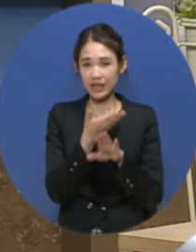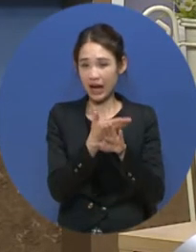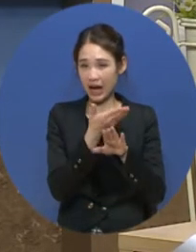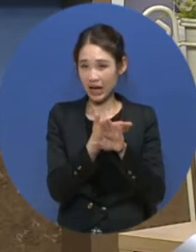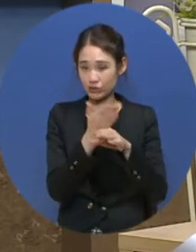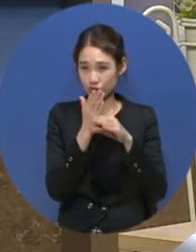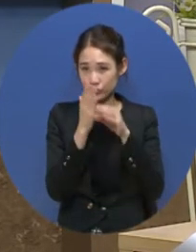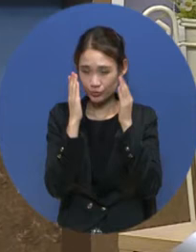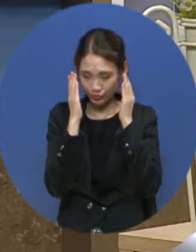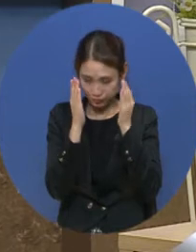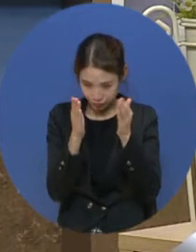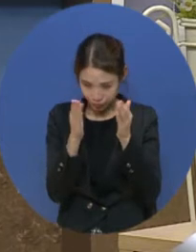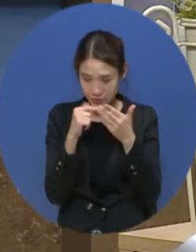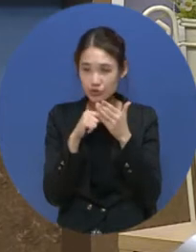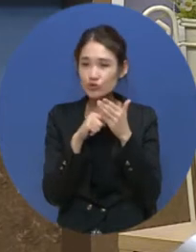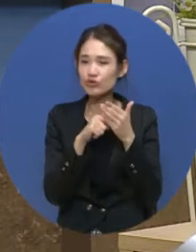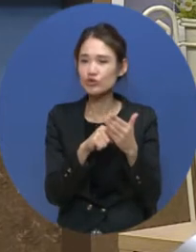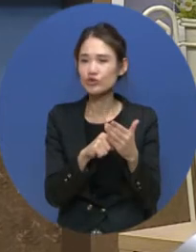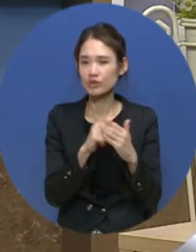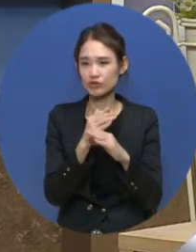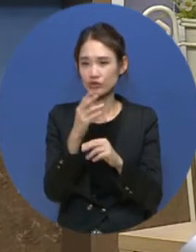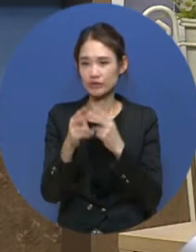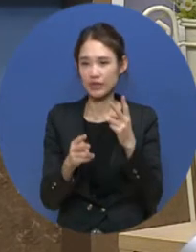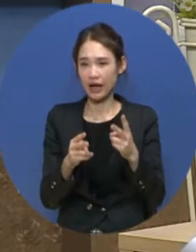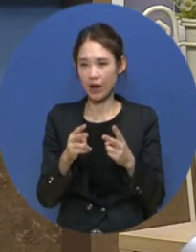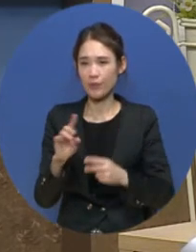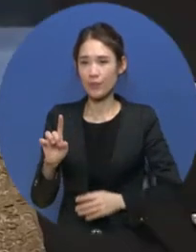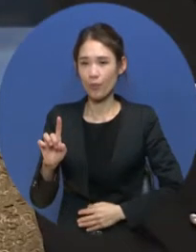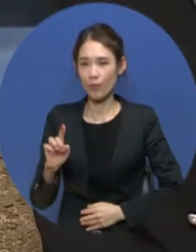좀 중점적으로 추진하고 계시는 사업은 따로 없으신가요?